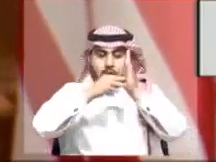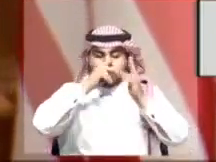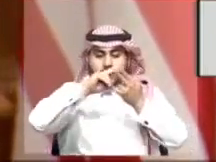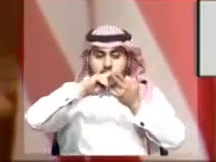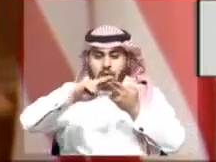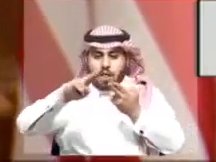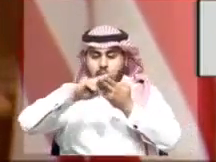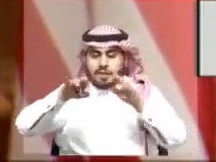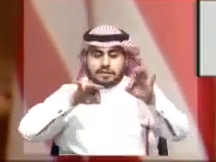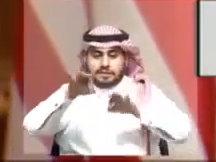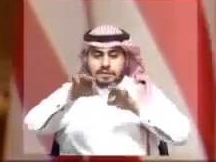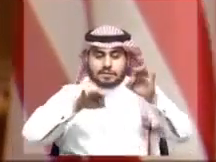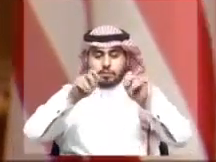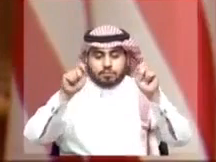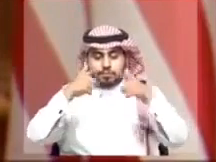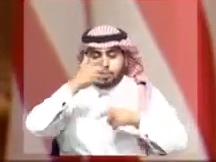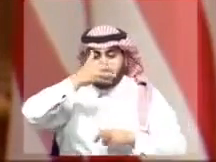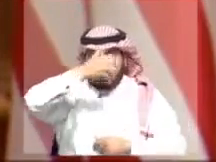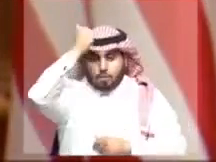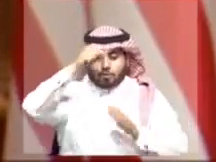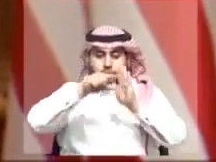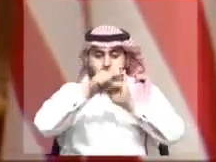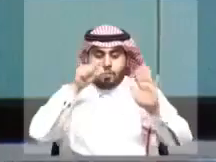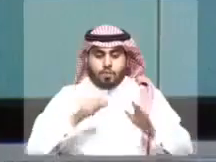تسوية سياسية للصراع السوري.